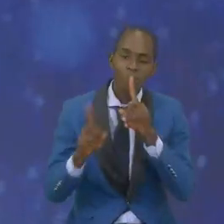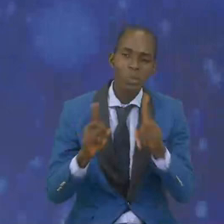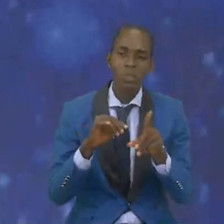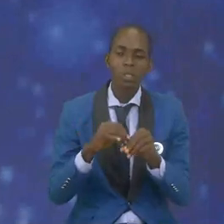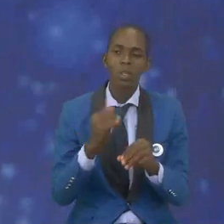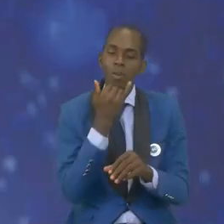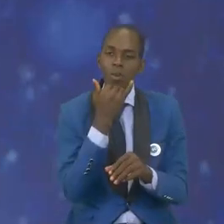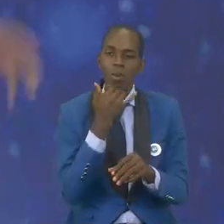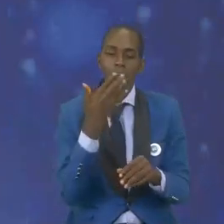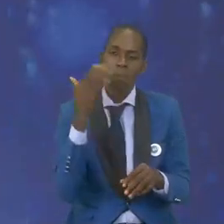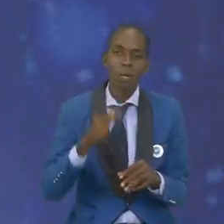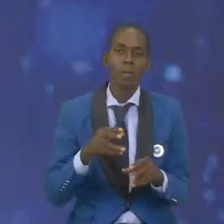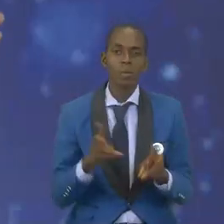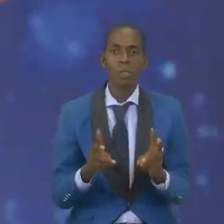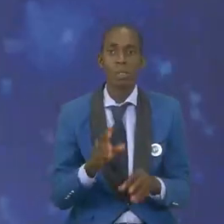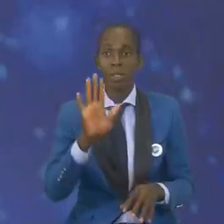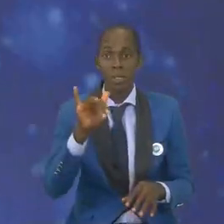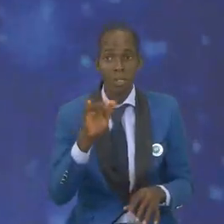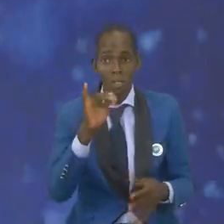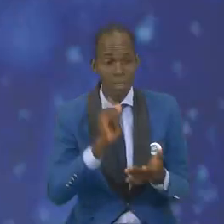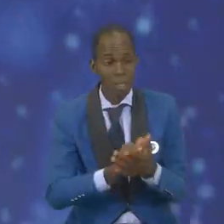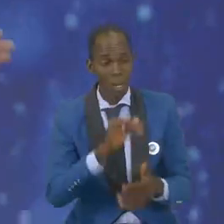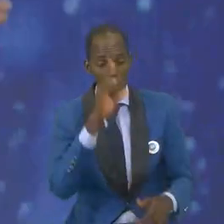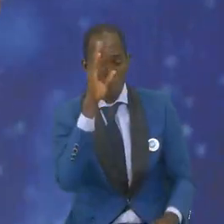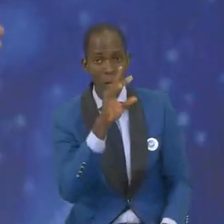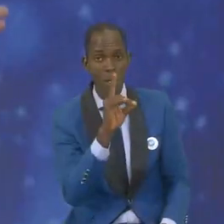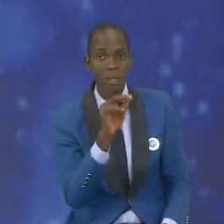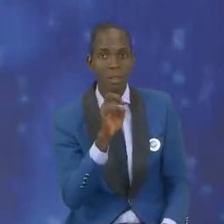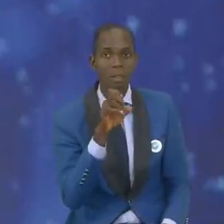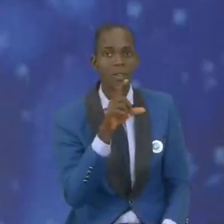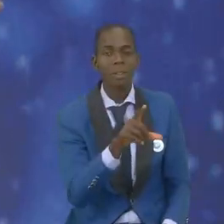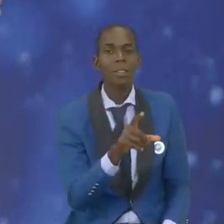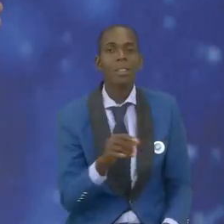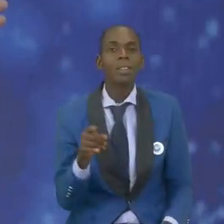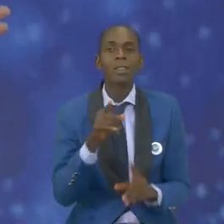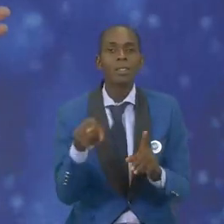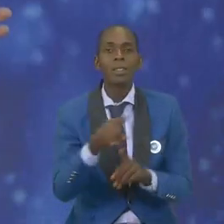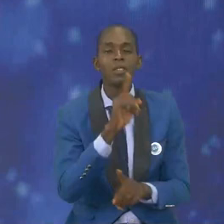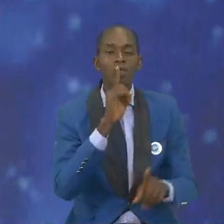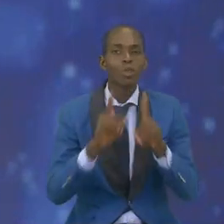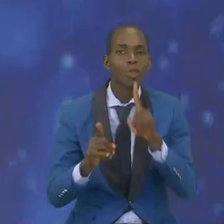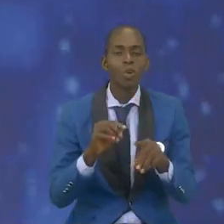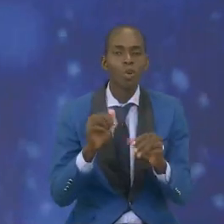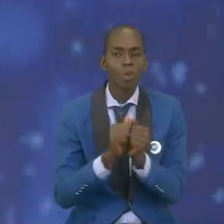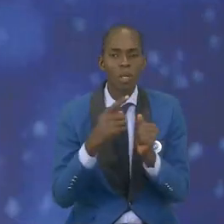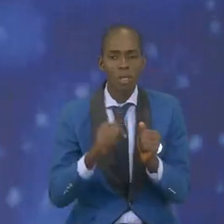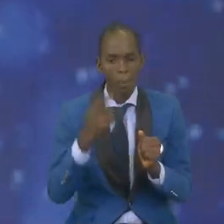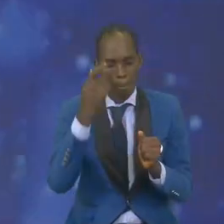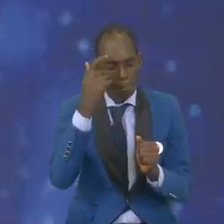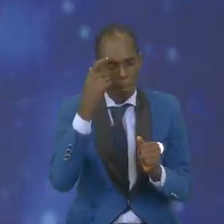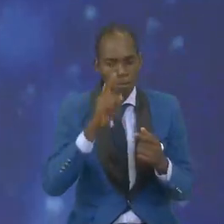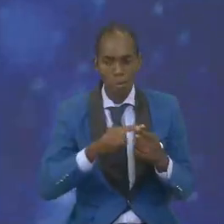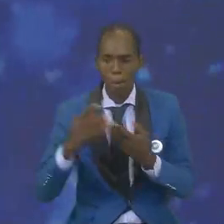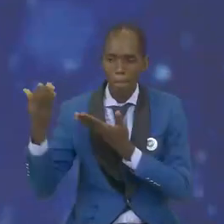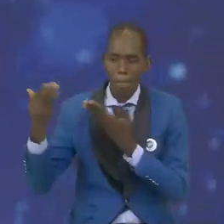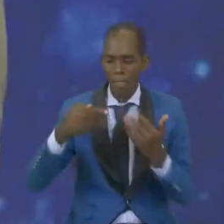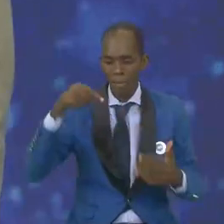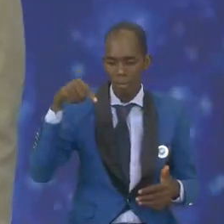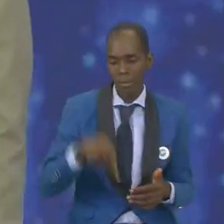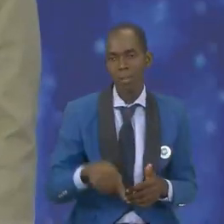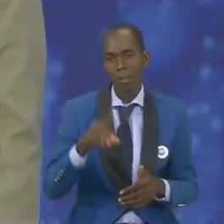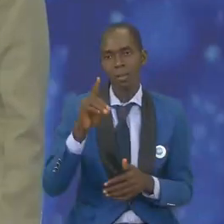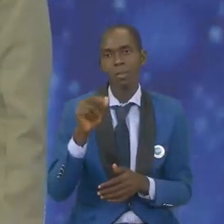Juda. Ils ont parlé de façon dérogatoire, ce Daniel. Ils ont parlé d'une